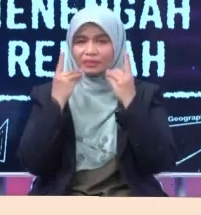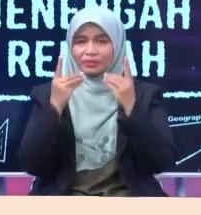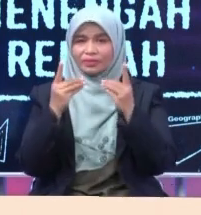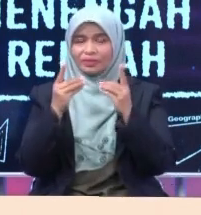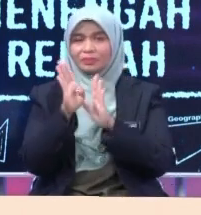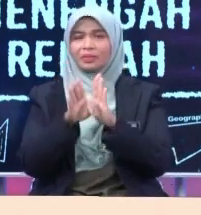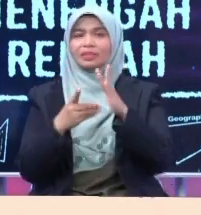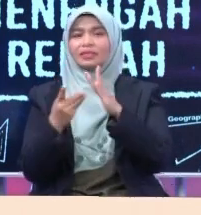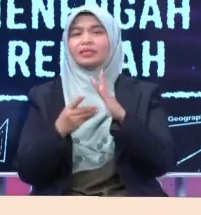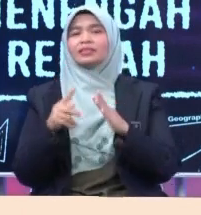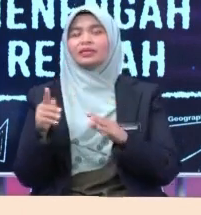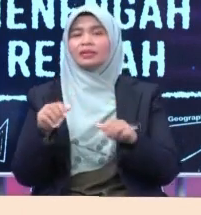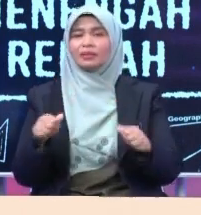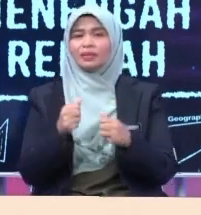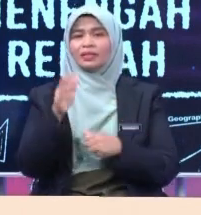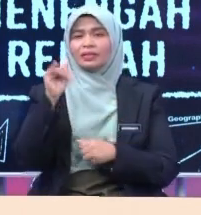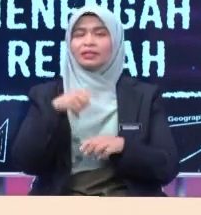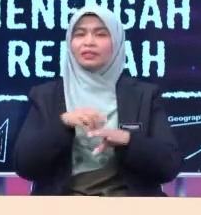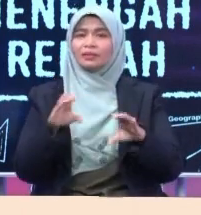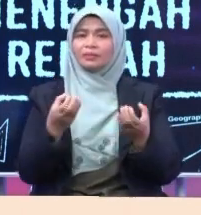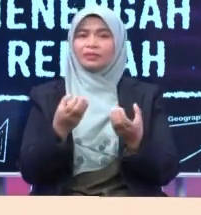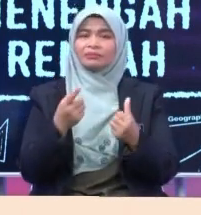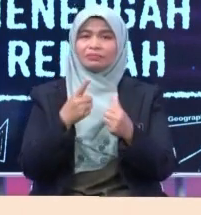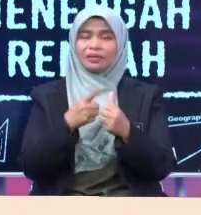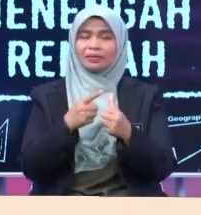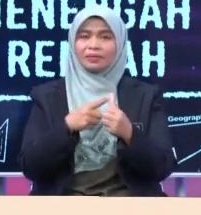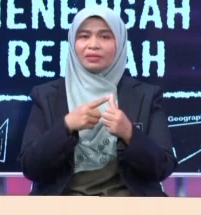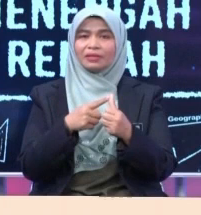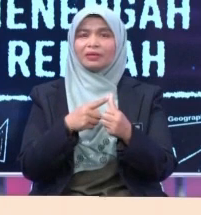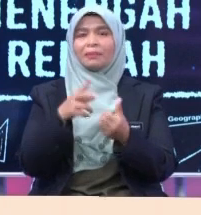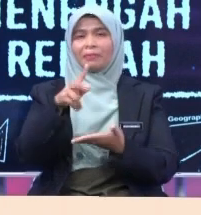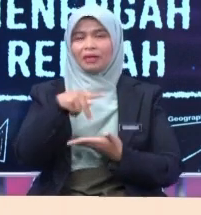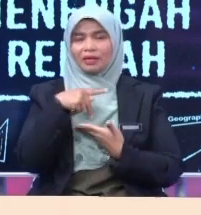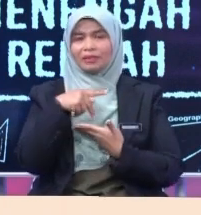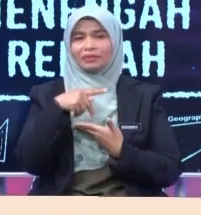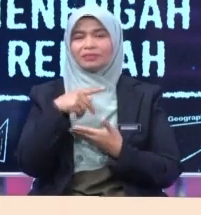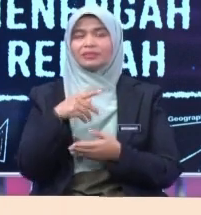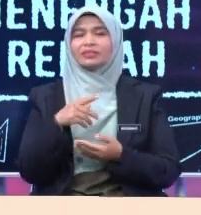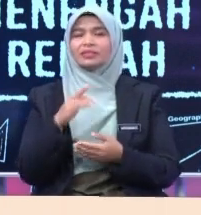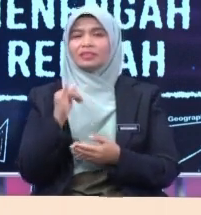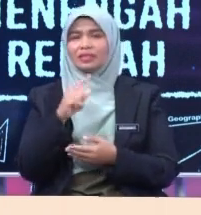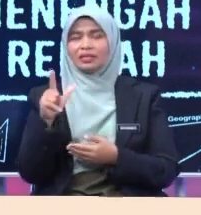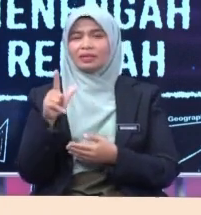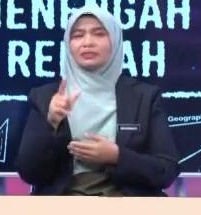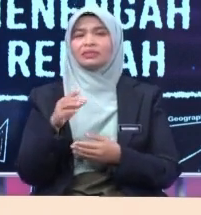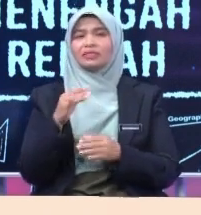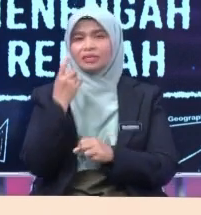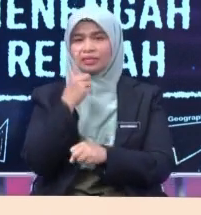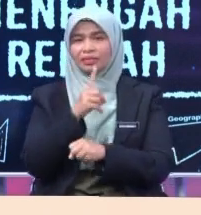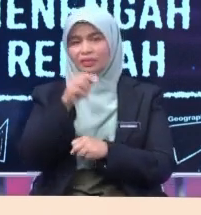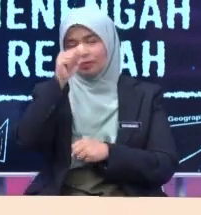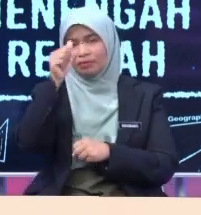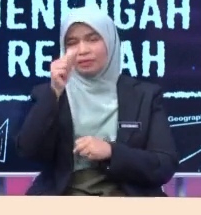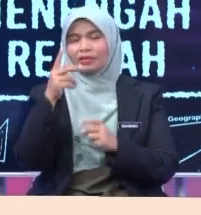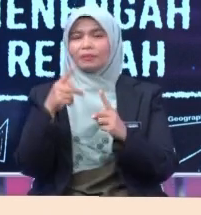berdasarkan amalan yang kita buat. Okay, kita tengok yang pertama ialah pahala, ganjaran yang dijanjikan oleh Allah Subhanahu Wa Taala